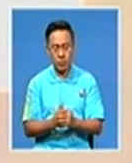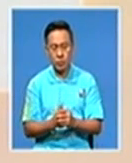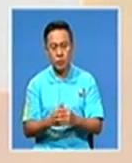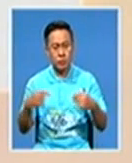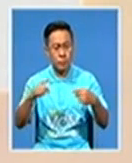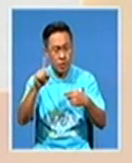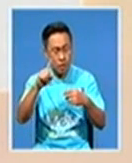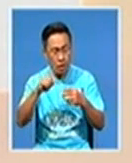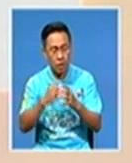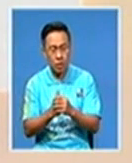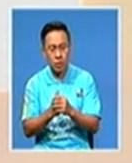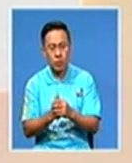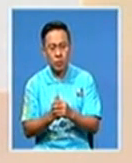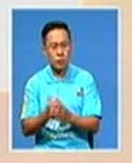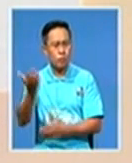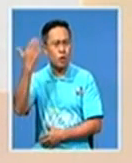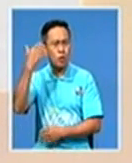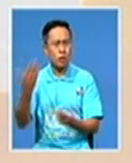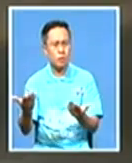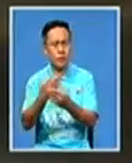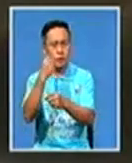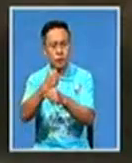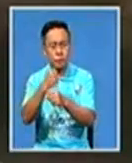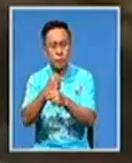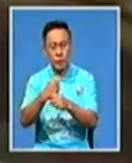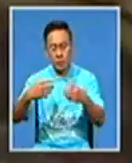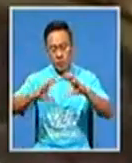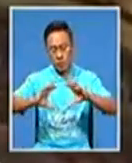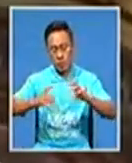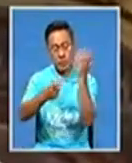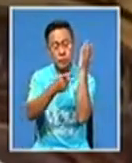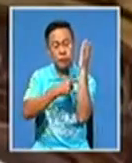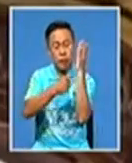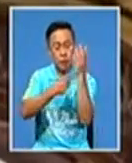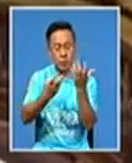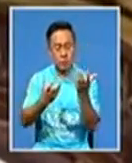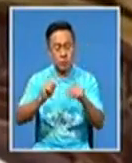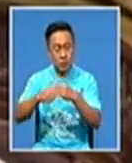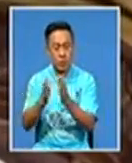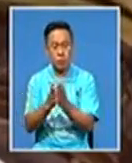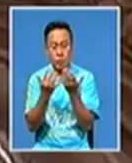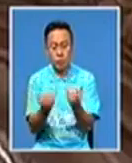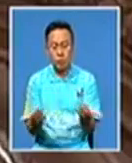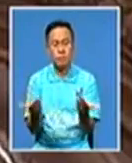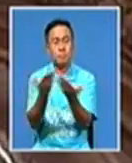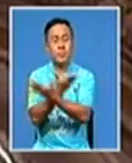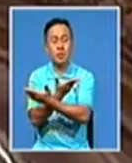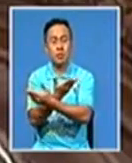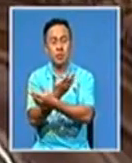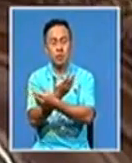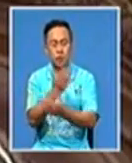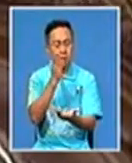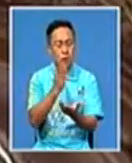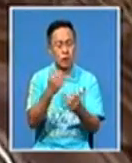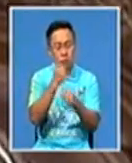หรืออย่างเดิมที่เราเคยผลิตภัณฑ์ยางและชิ้นส่วน ทั่วๆไปนะฮะต่อไปนี้เราจะไม่หยุด